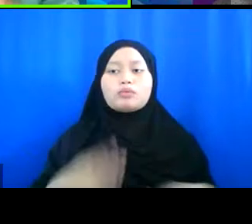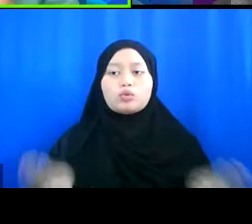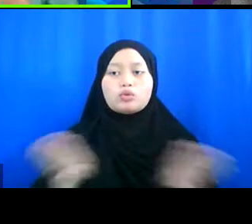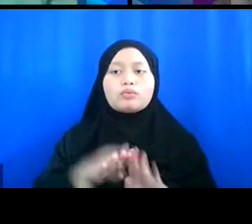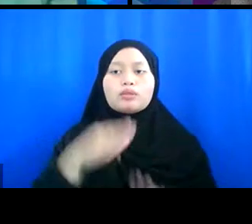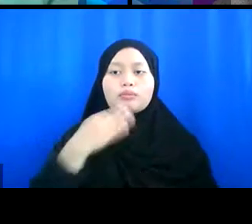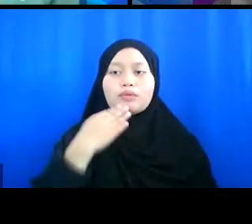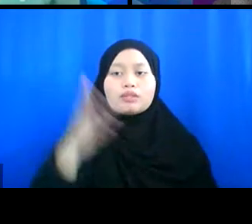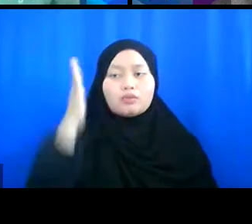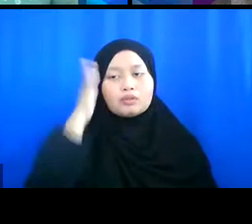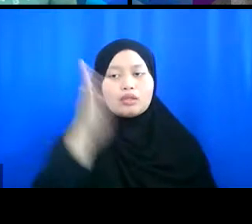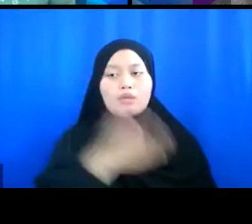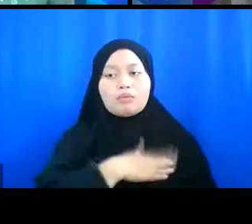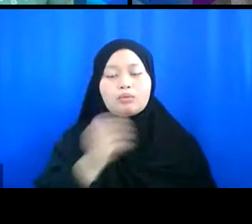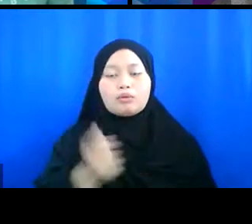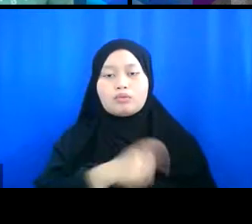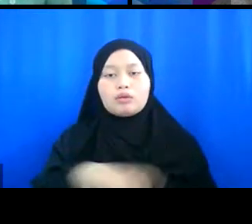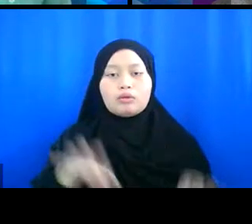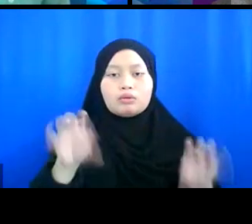wabarakatuh Waalaikumsalam